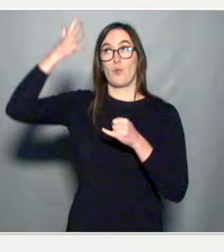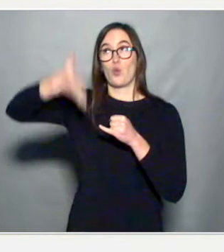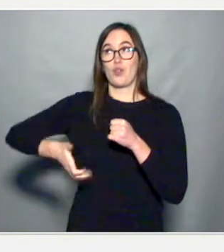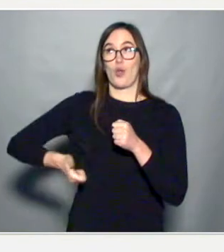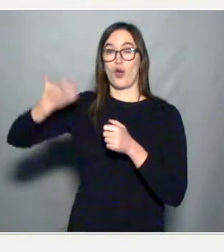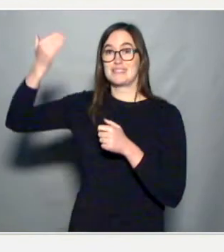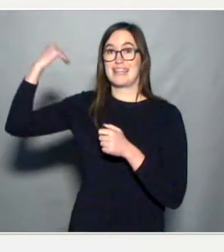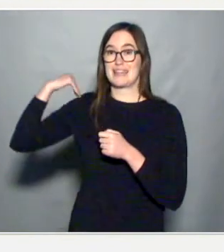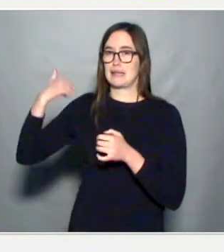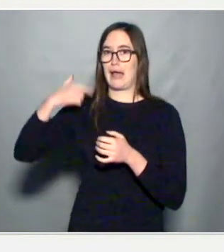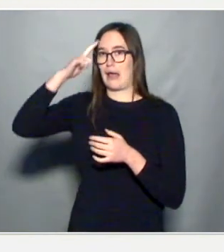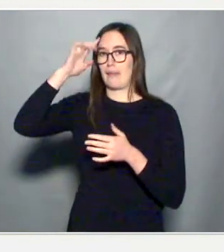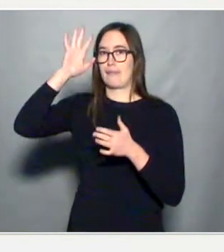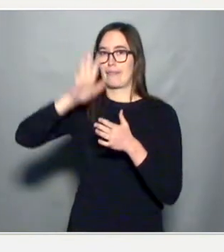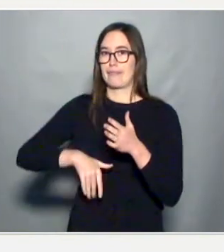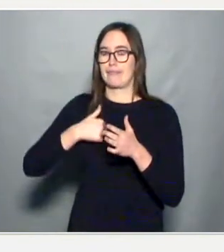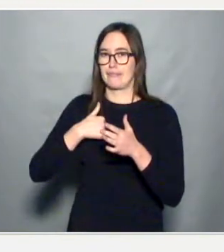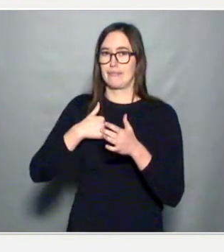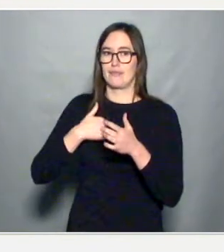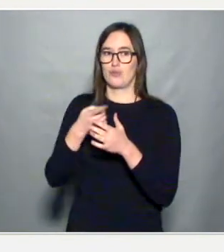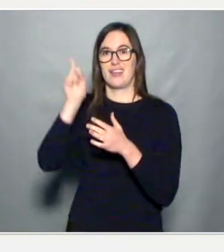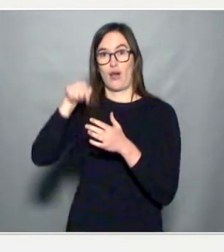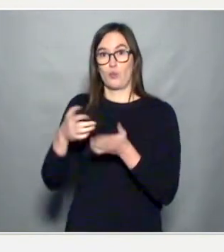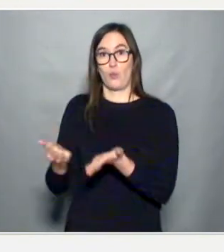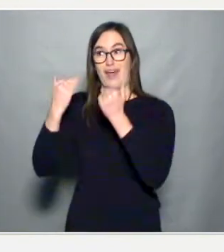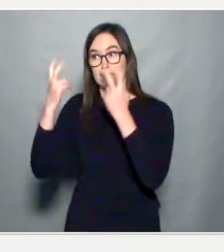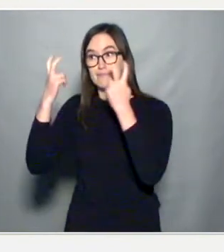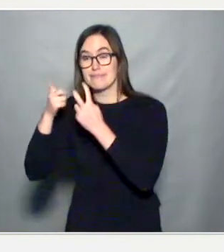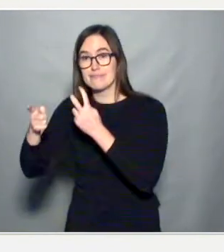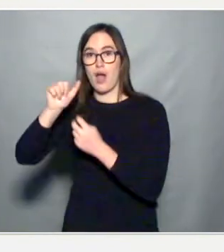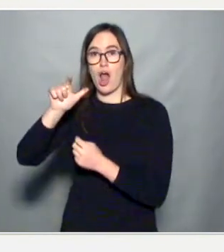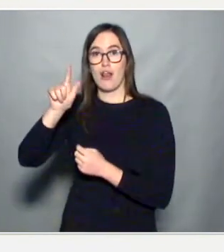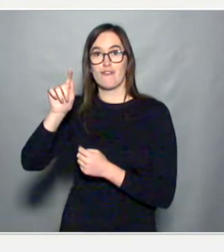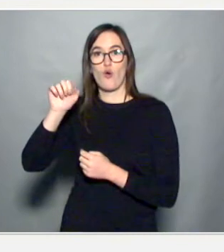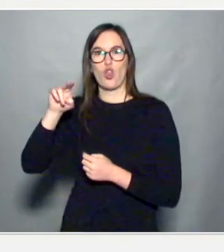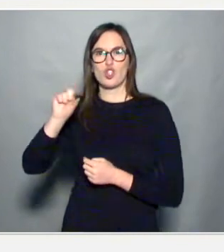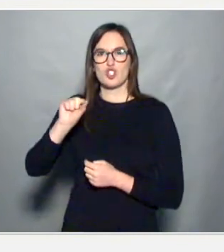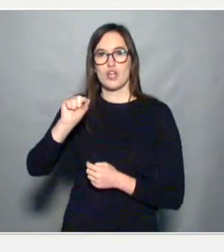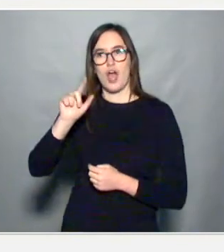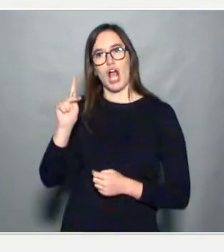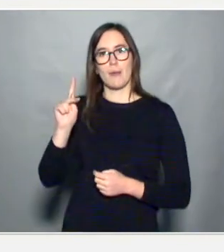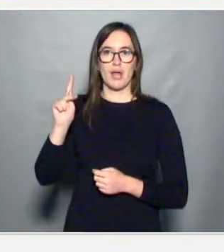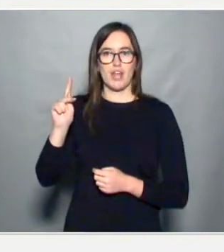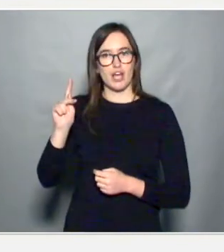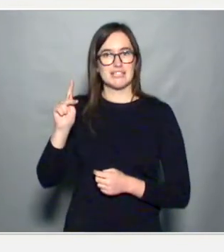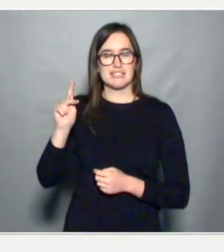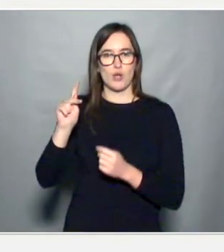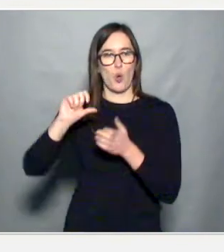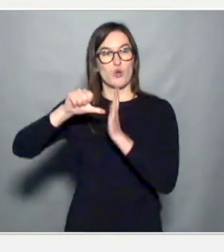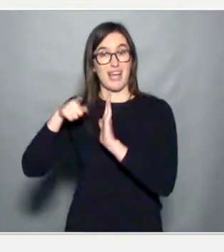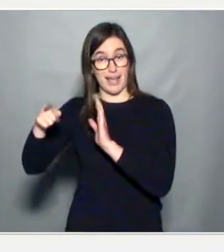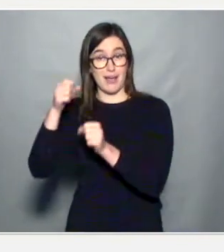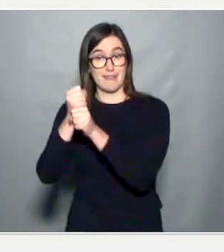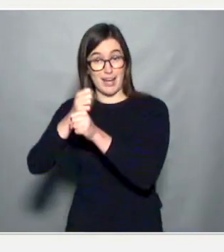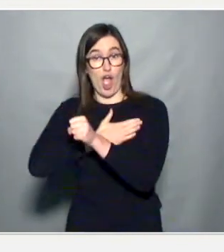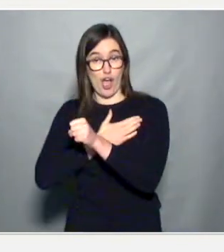tiden. Och ganska lätt kunde skriva in på sin dator så här, Alfons Karpatakis. Och så titta om det fanns någon sån i